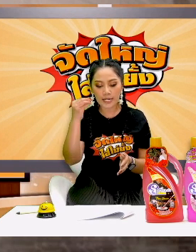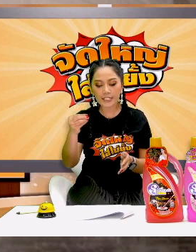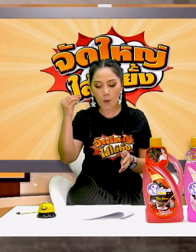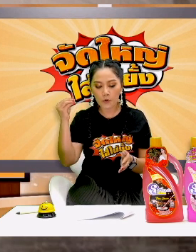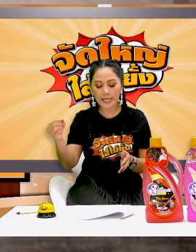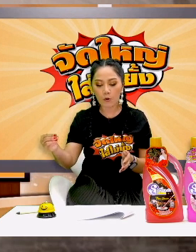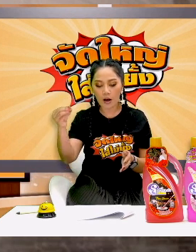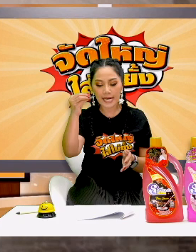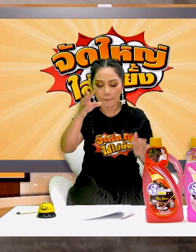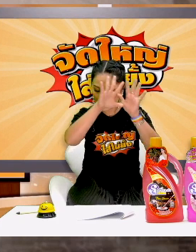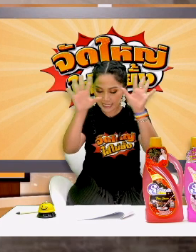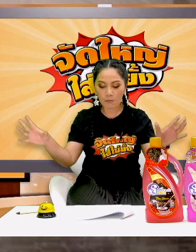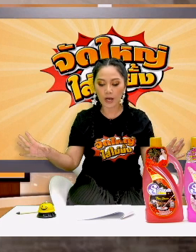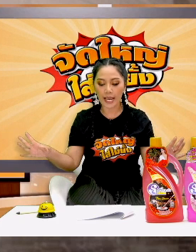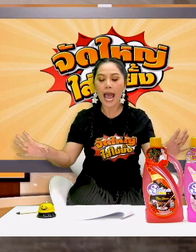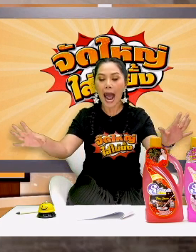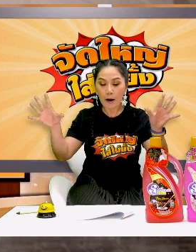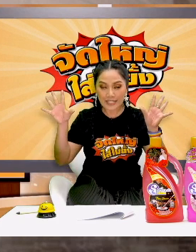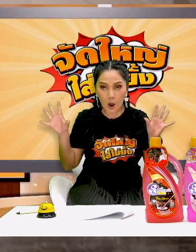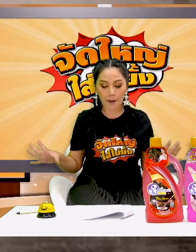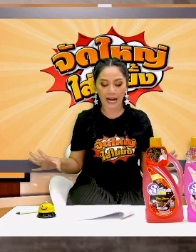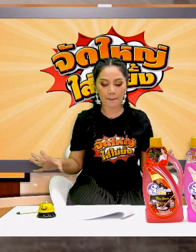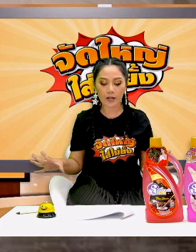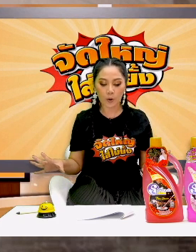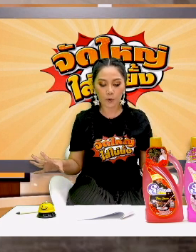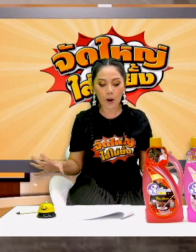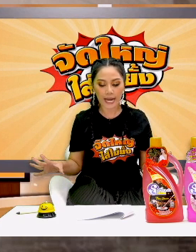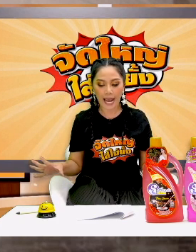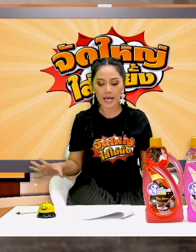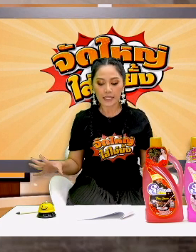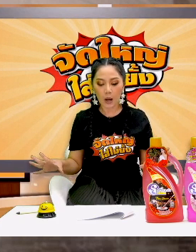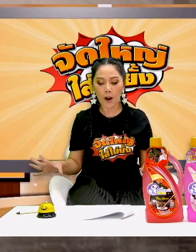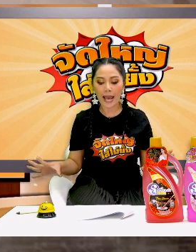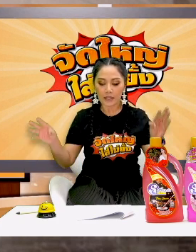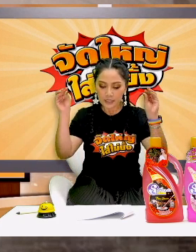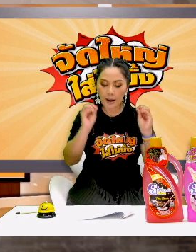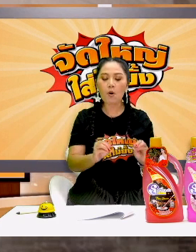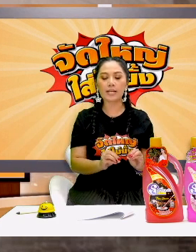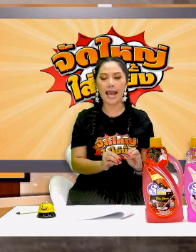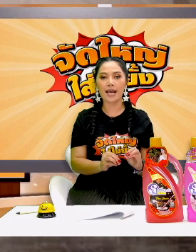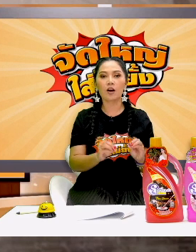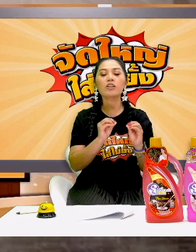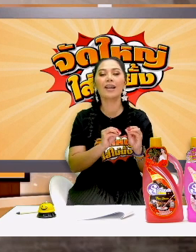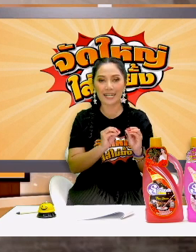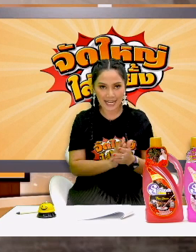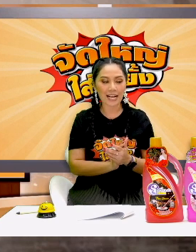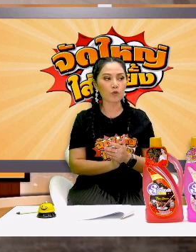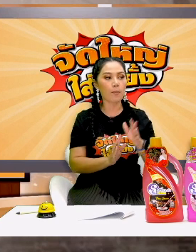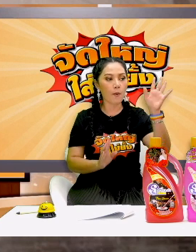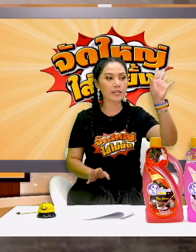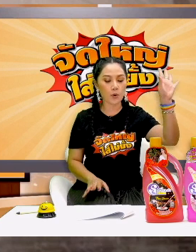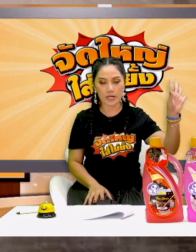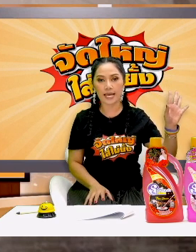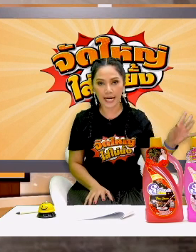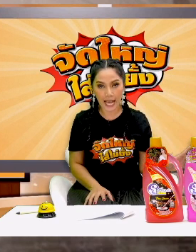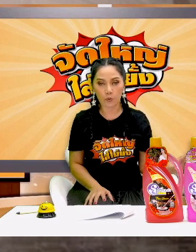แล้วก็เรียกสอบผู้ที่เกี่ยวข้องในงานปาร์ตี้ทั้งหมดเลยเอามาสอบปากคำให้ครบถ้วนนะแต่ว่าทั้งหมดเนี้ยก็ต้องหลังจากกักตัวเพรา